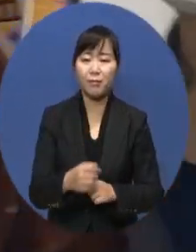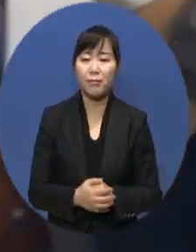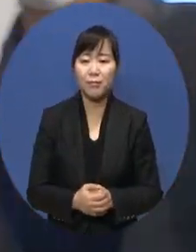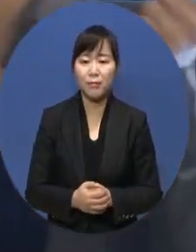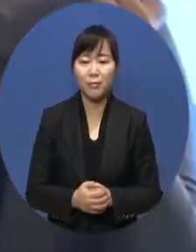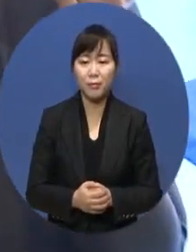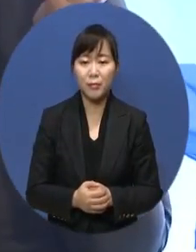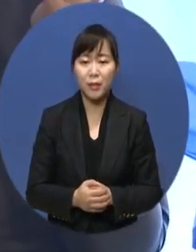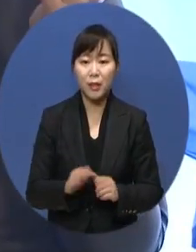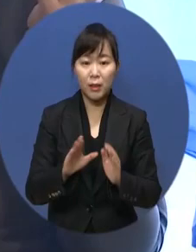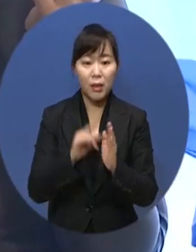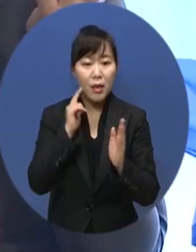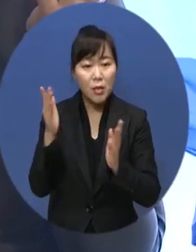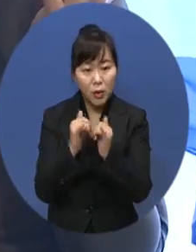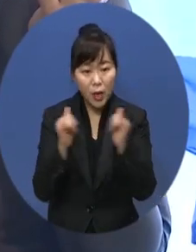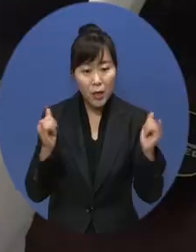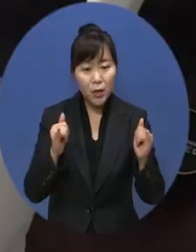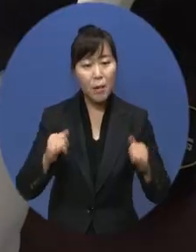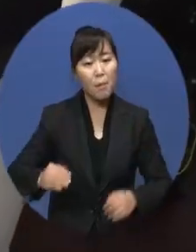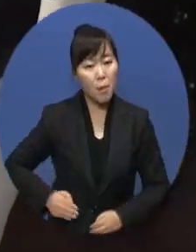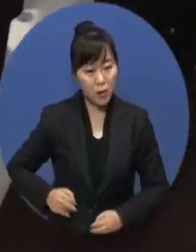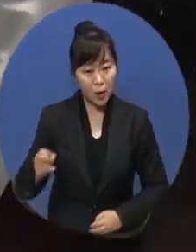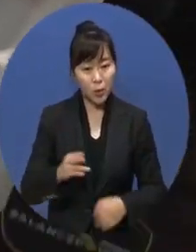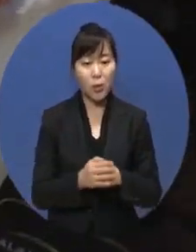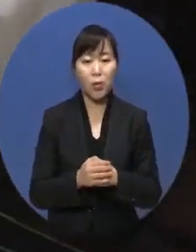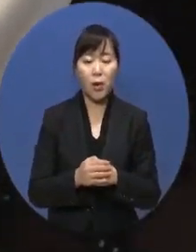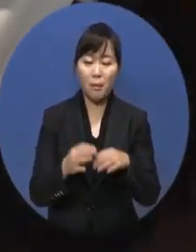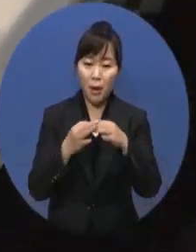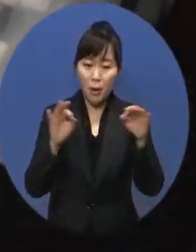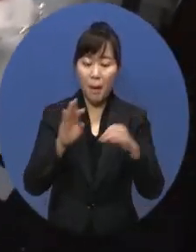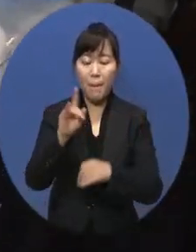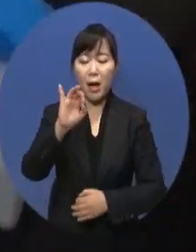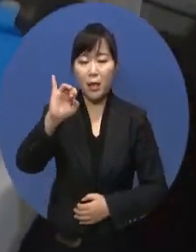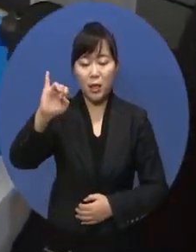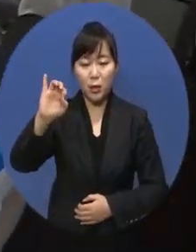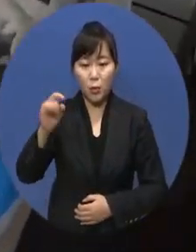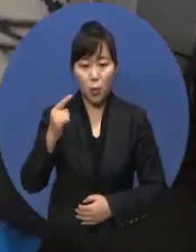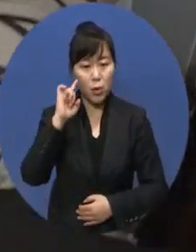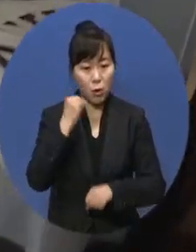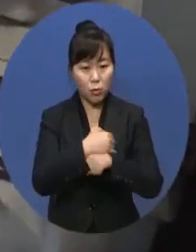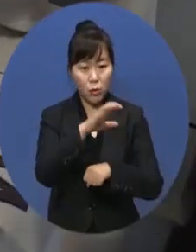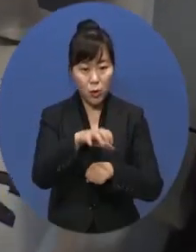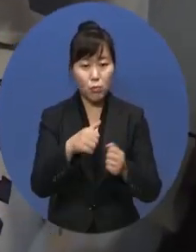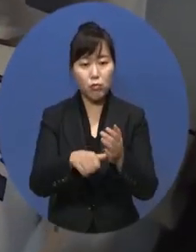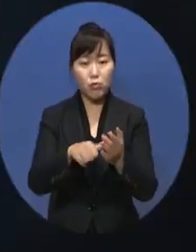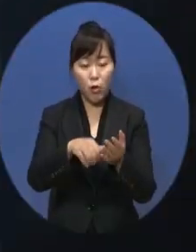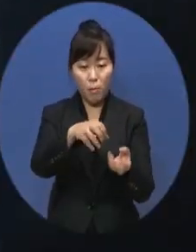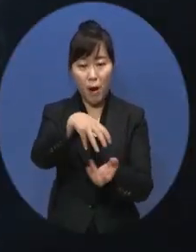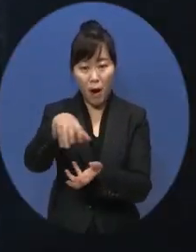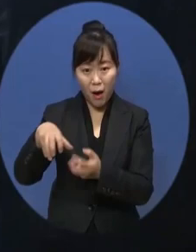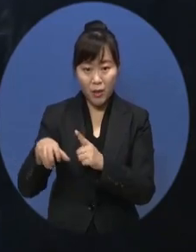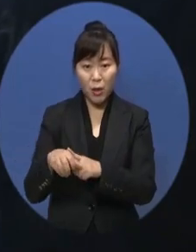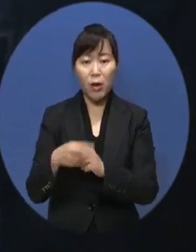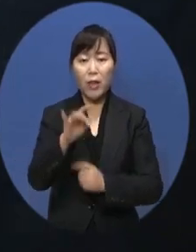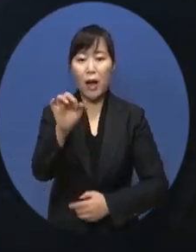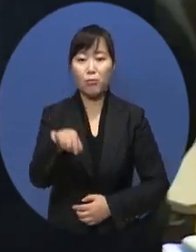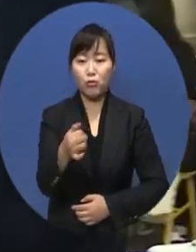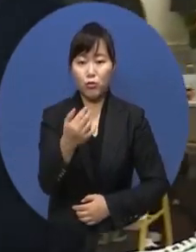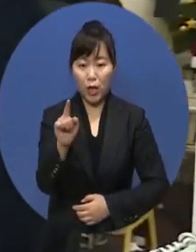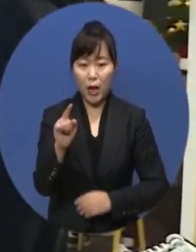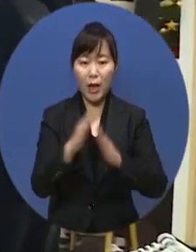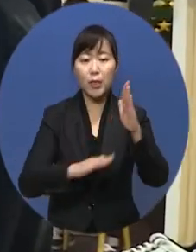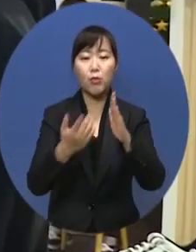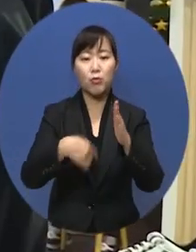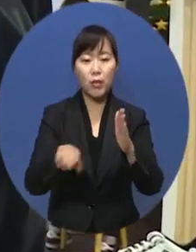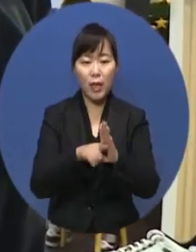한편 이날 연예인과 모델, 배리어프리 바이오 연구소 등에서 물품 기부에 동참해 다문화 가정을 위한